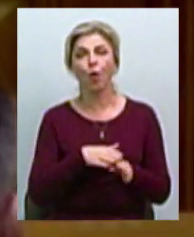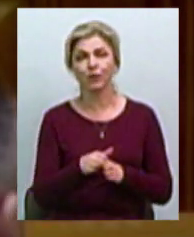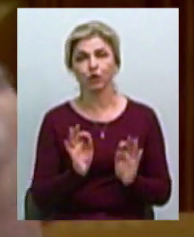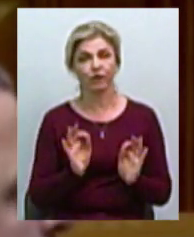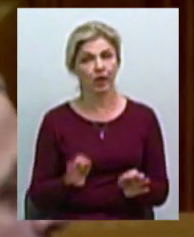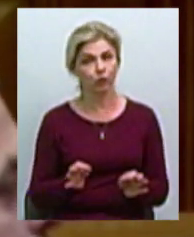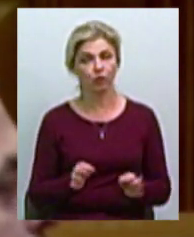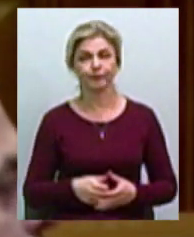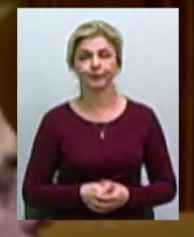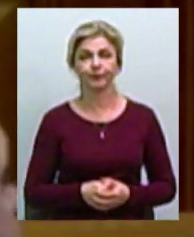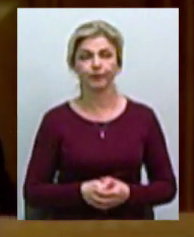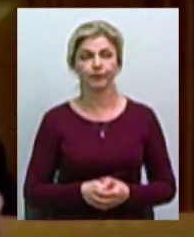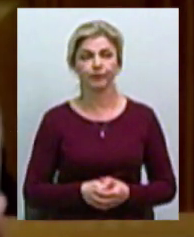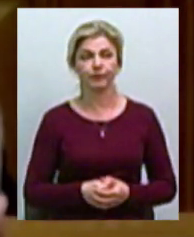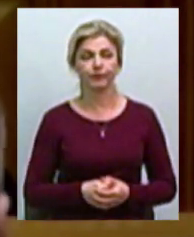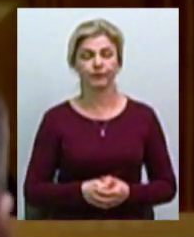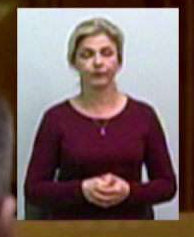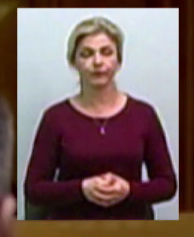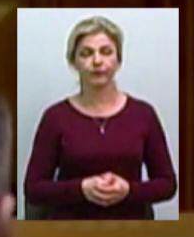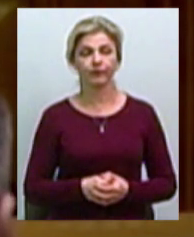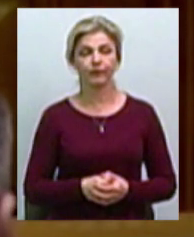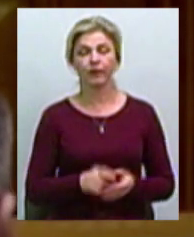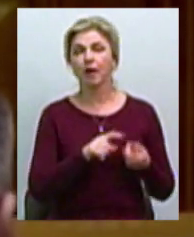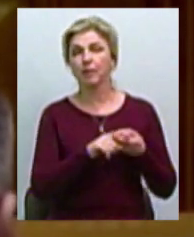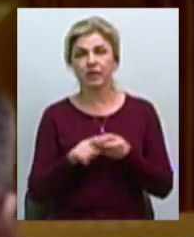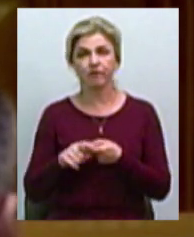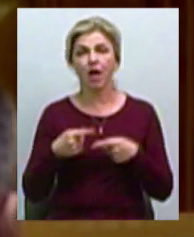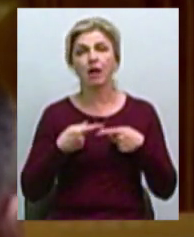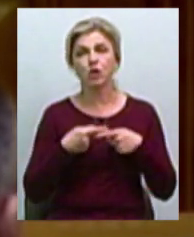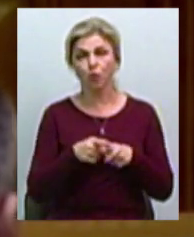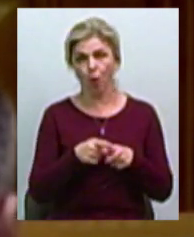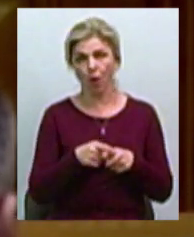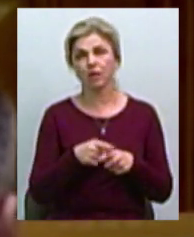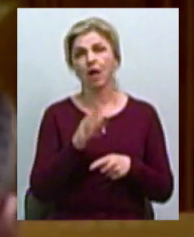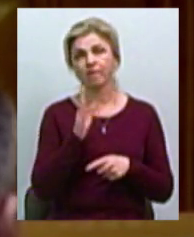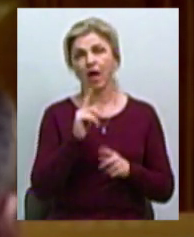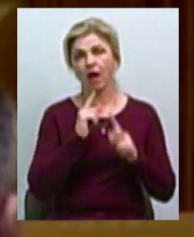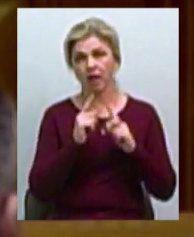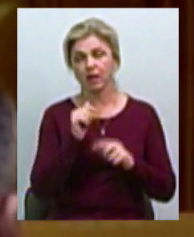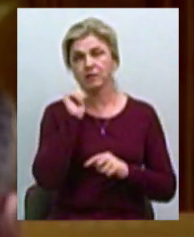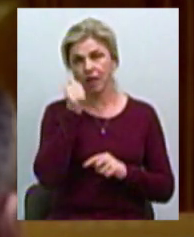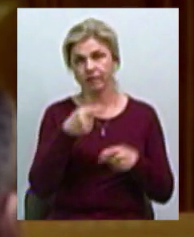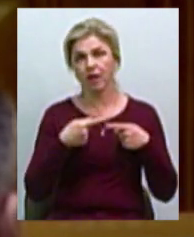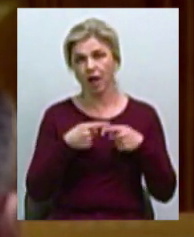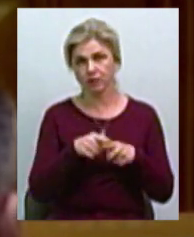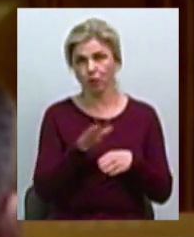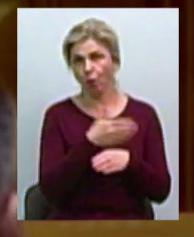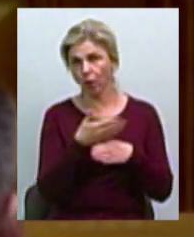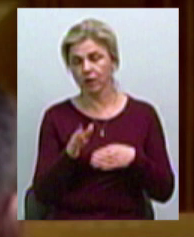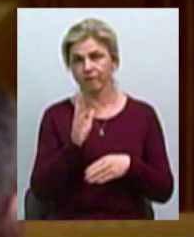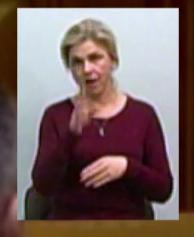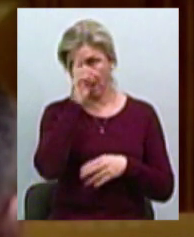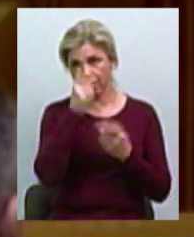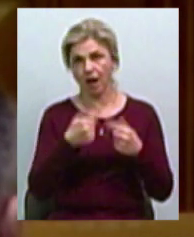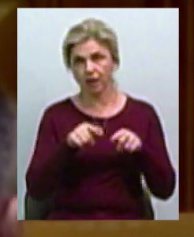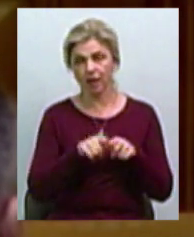очевидно, призведе до розколу в Раді, а завтра до розколу в країні. І тому найбільш